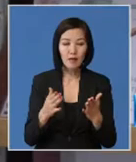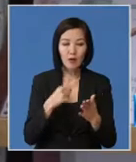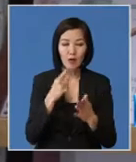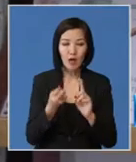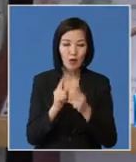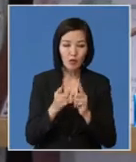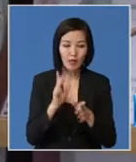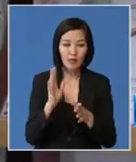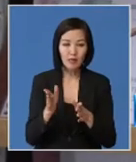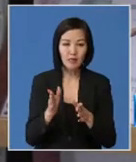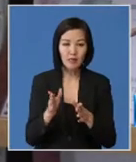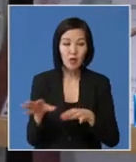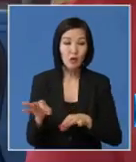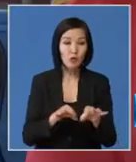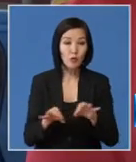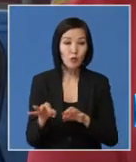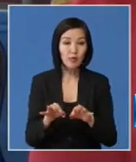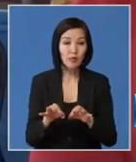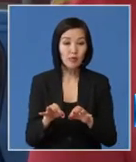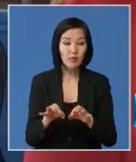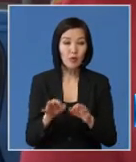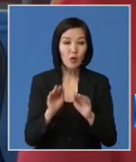жобаның мақсаты оқушыларға қазақ